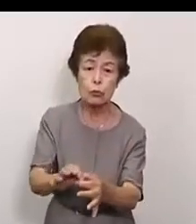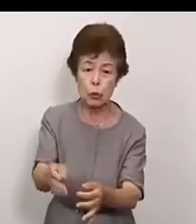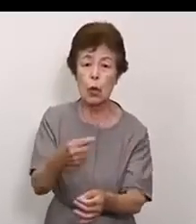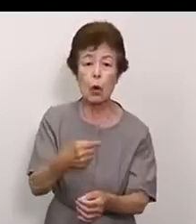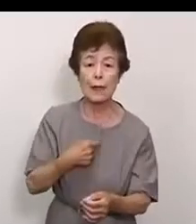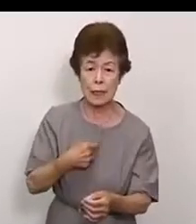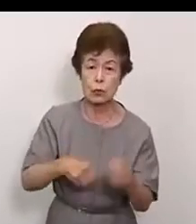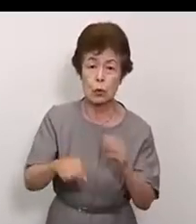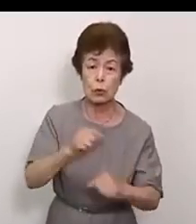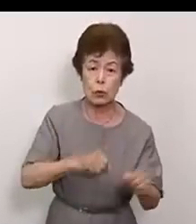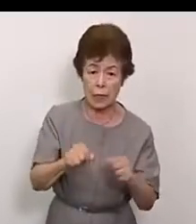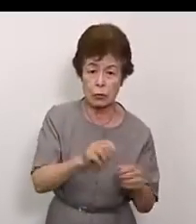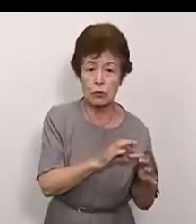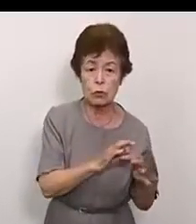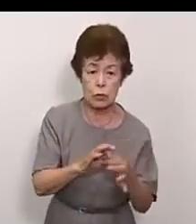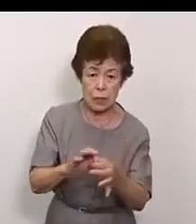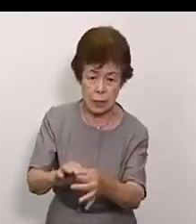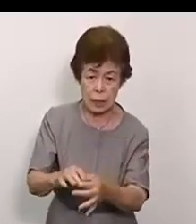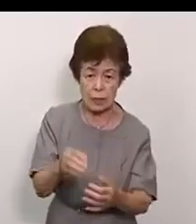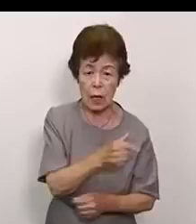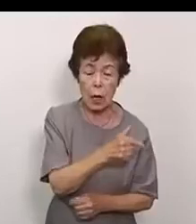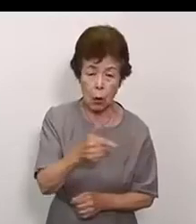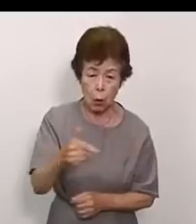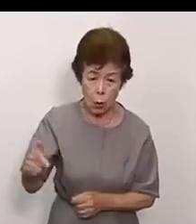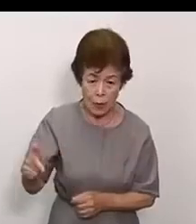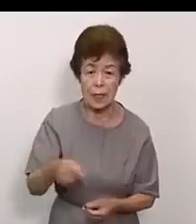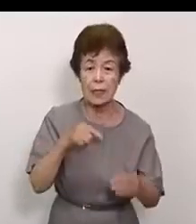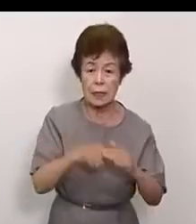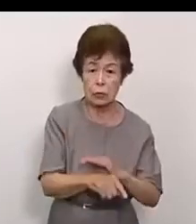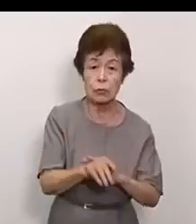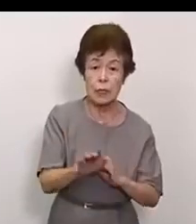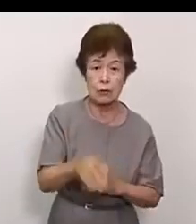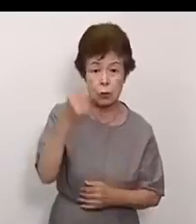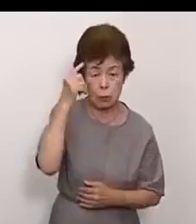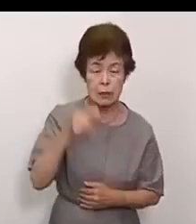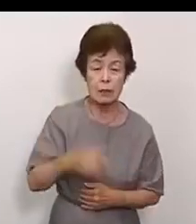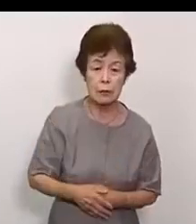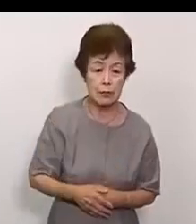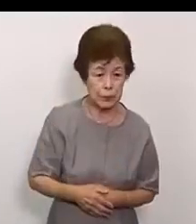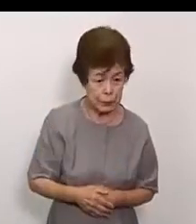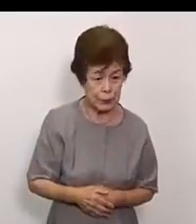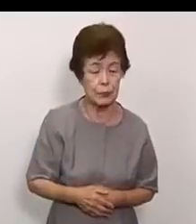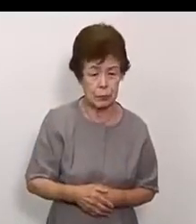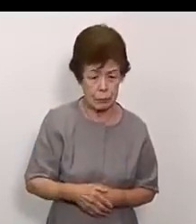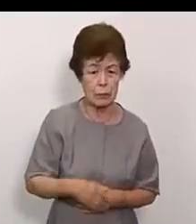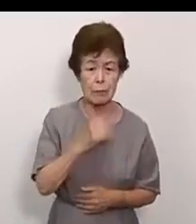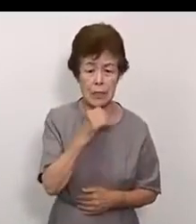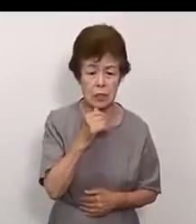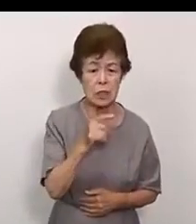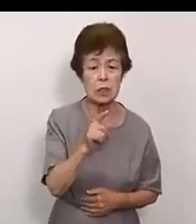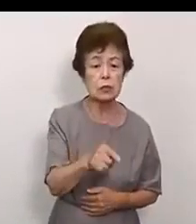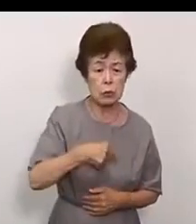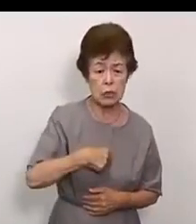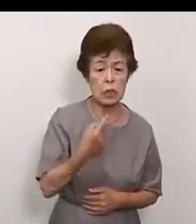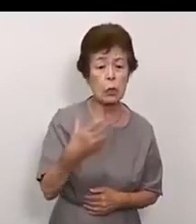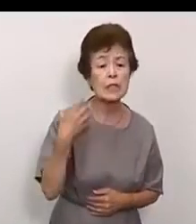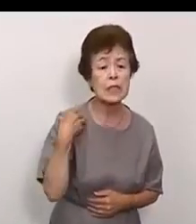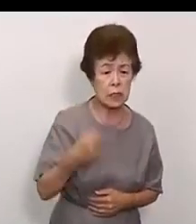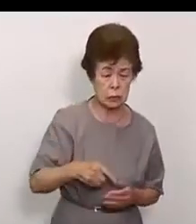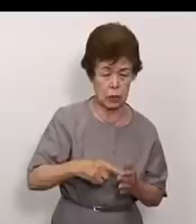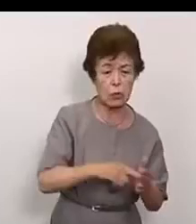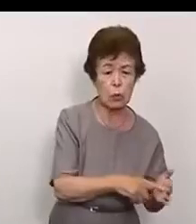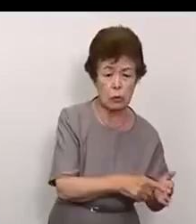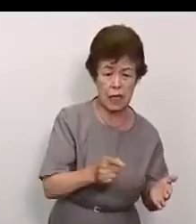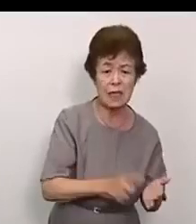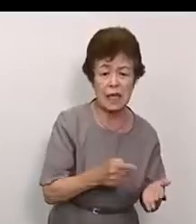そういう活動を続けさせた大きな要因になっていると思います。 貧困というとね、自己責任だとか努力が足りないだとか、はい、本人のせいじゃない